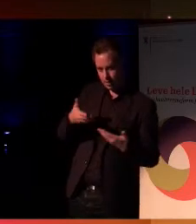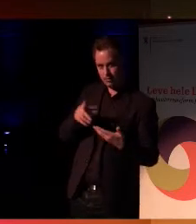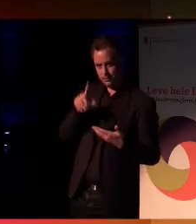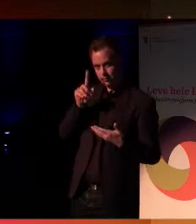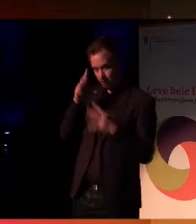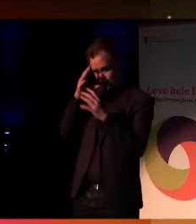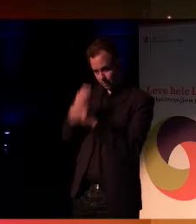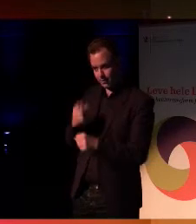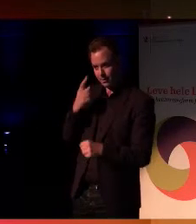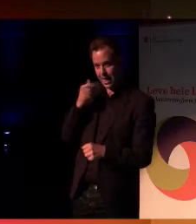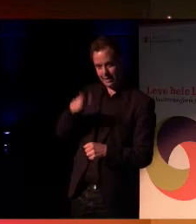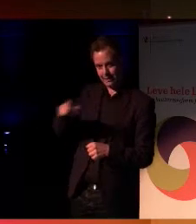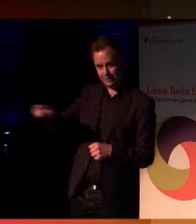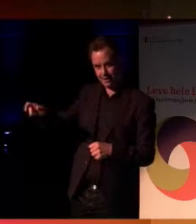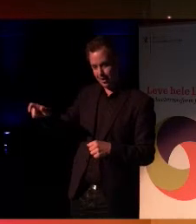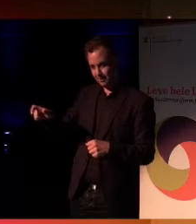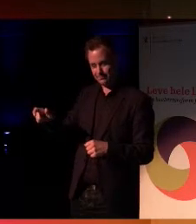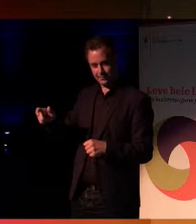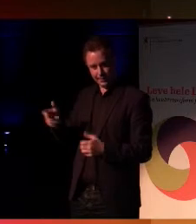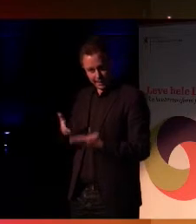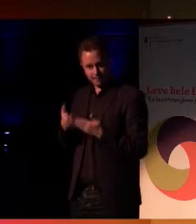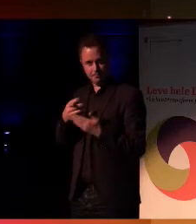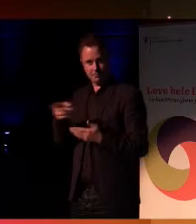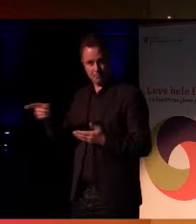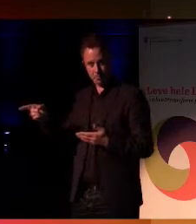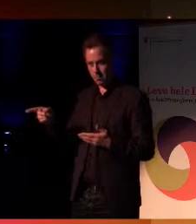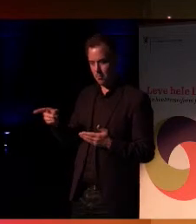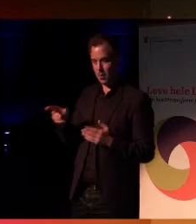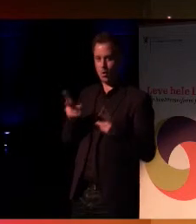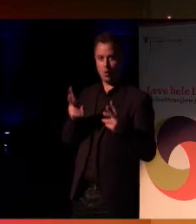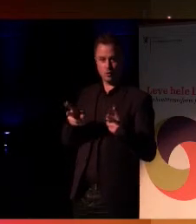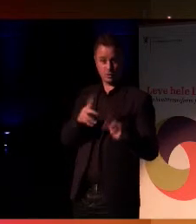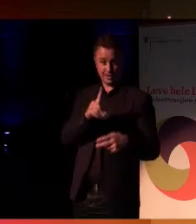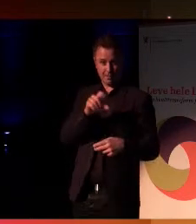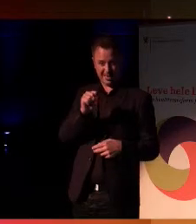hjelpe, men også hvordan vi kan få tilbakemelding på det vi holder på med på DPS-et.